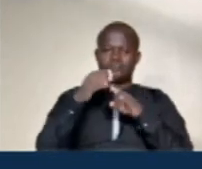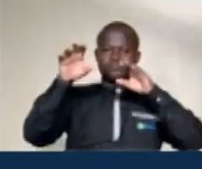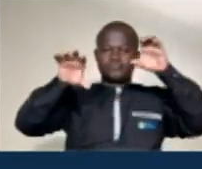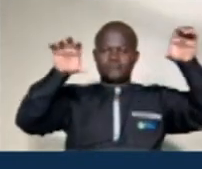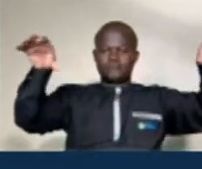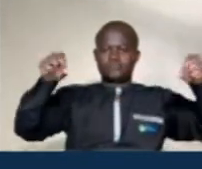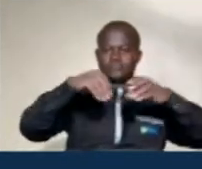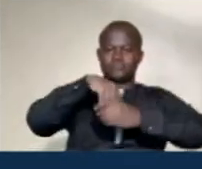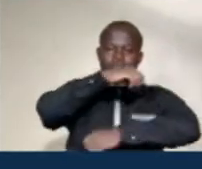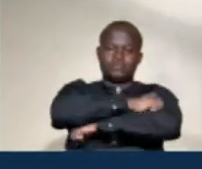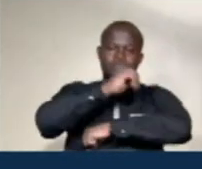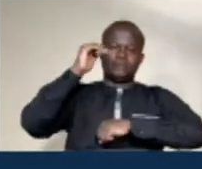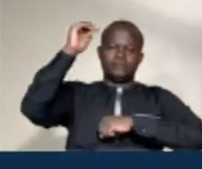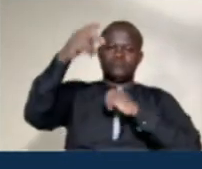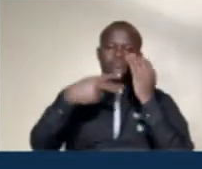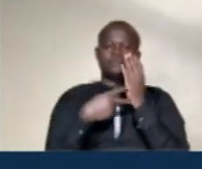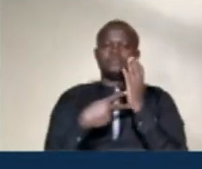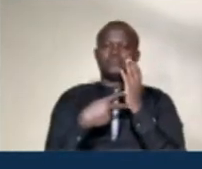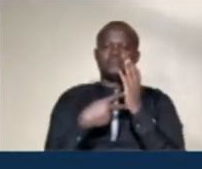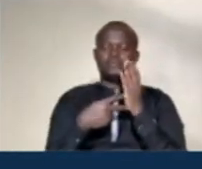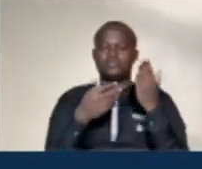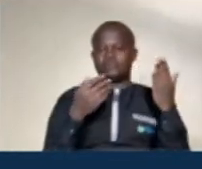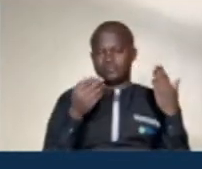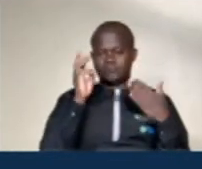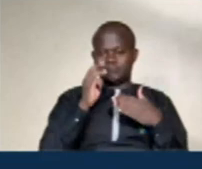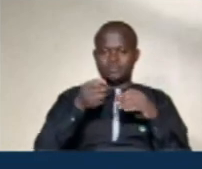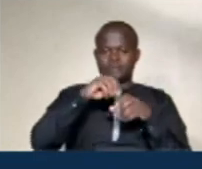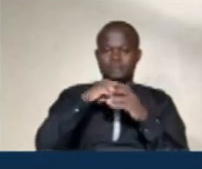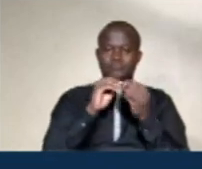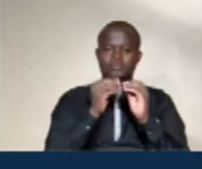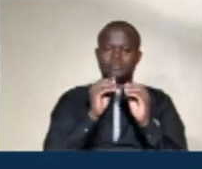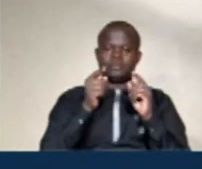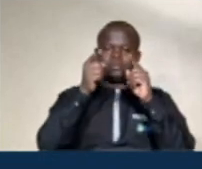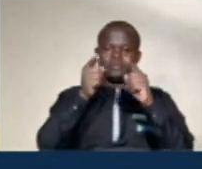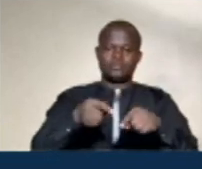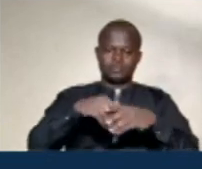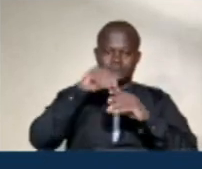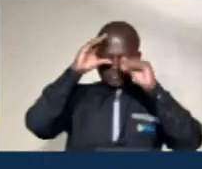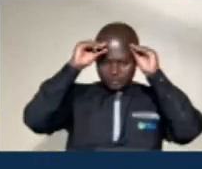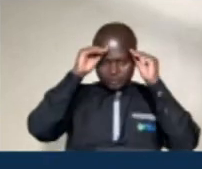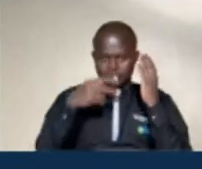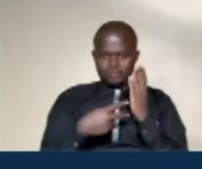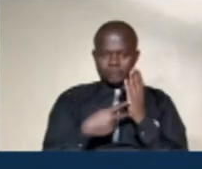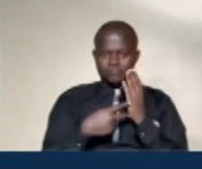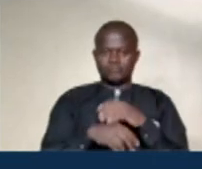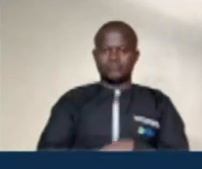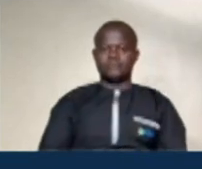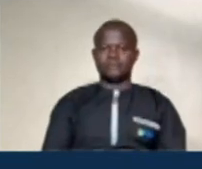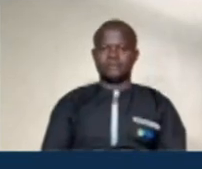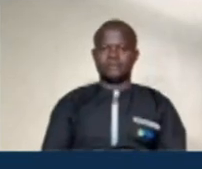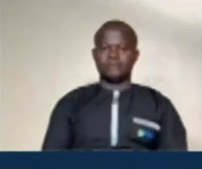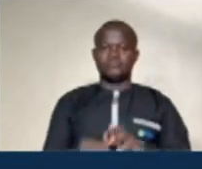no hino mu mashuri makuru y'imyuga n'ubumenyingiro ngo bizongera umubare w'abitabira amasomo y'imyuga. Turizera